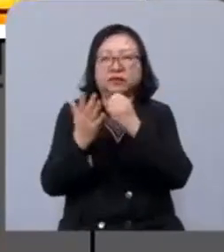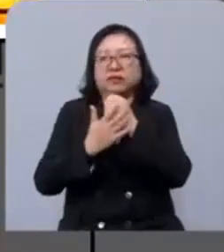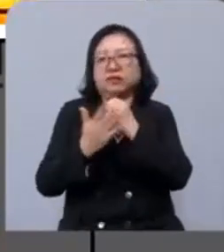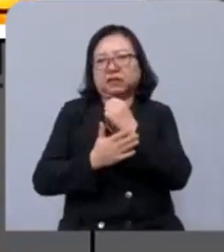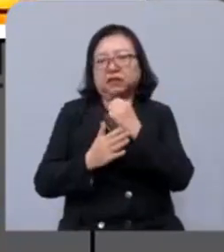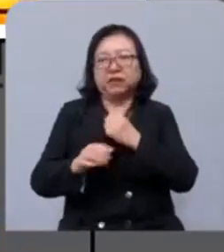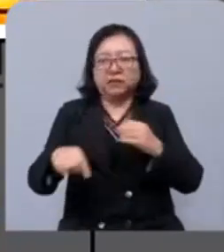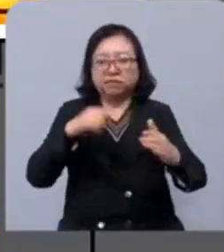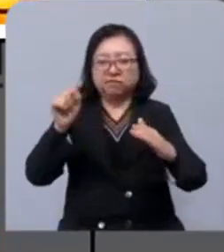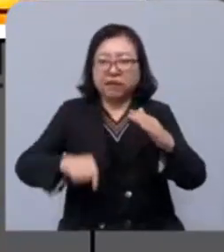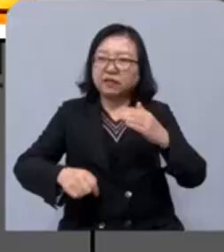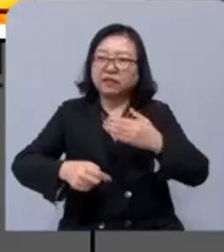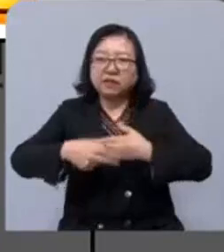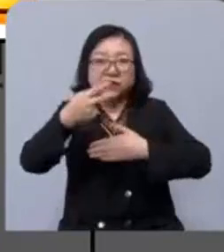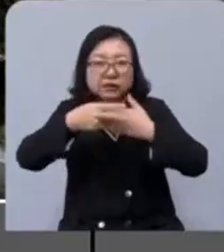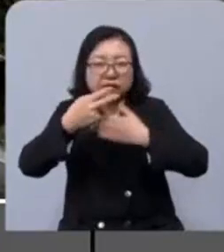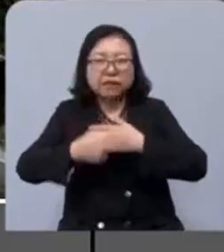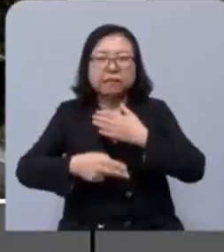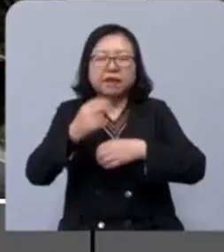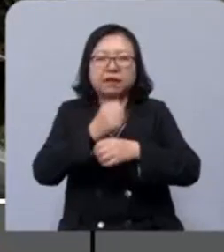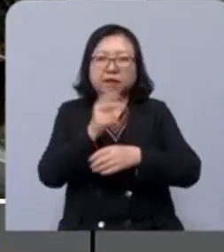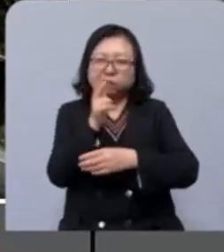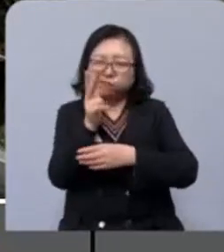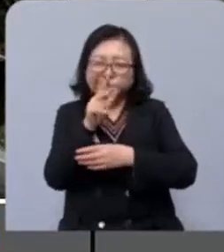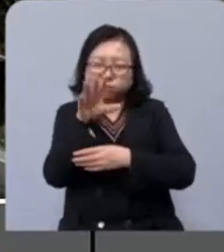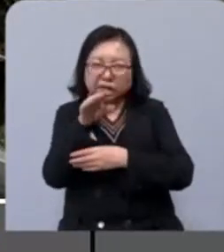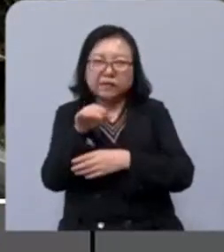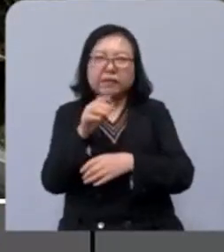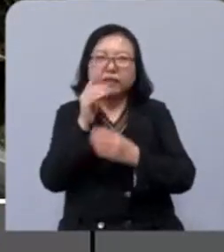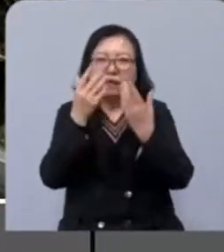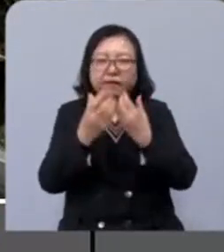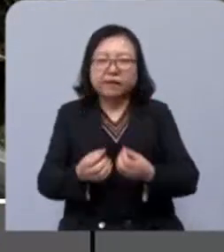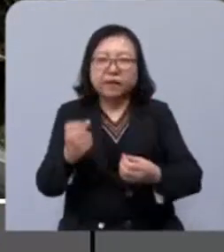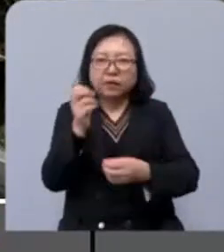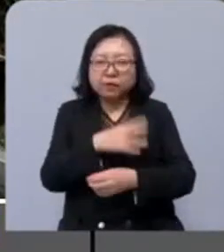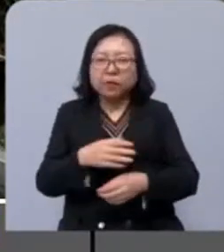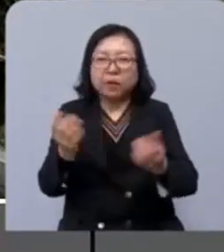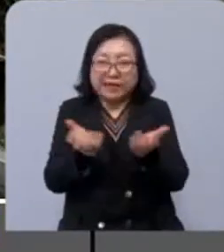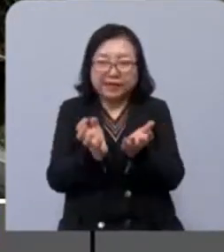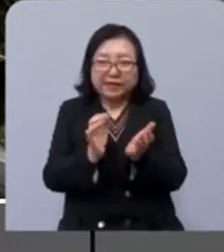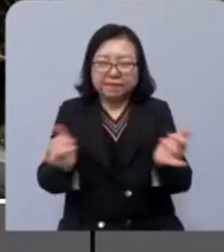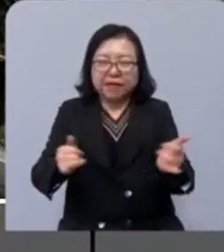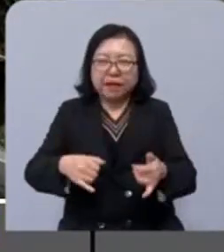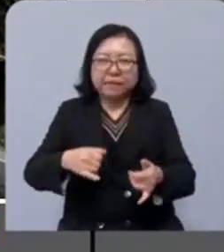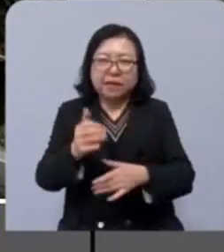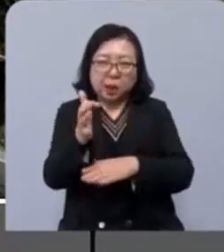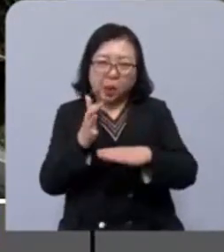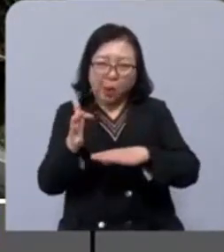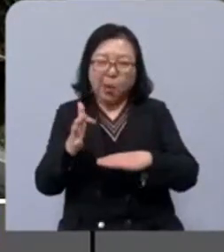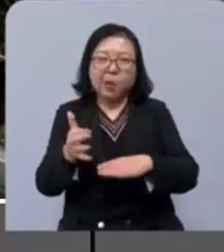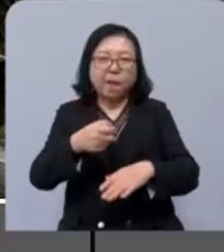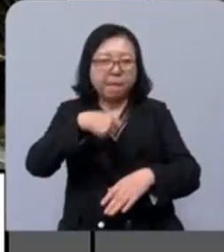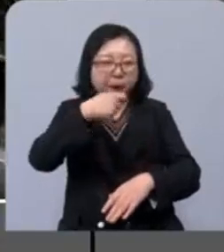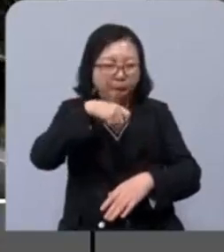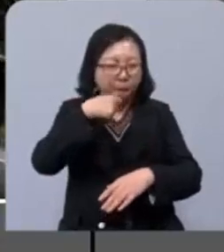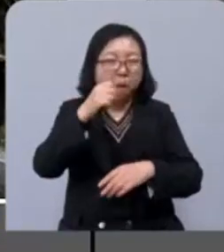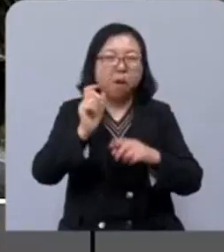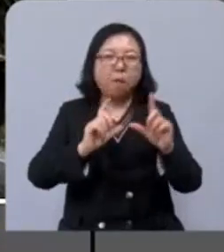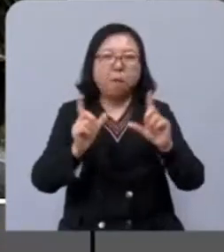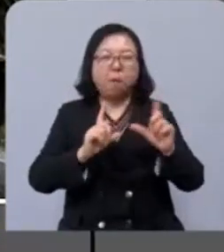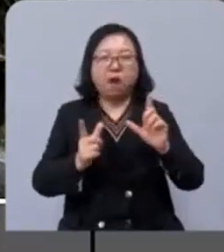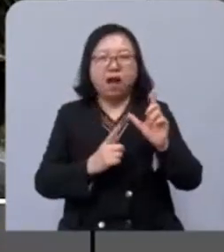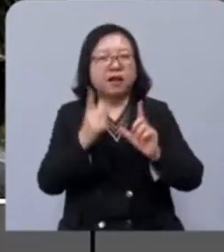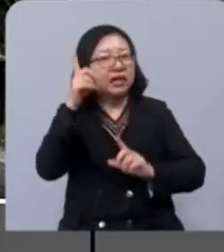드라마를 촬영했다는 내용과 제작진들이 푸드트럭에서 음식을 먹는 모습을 개시했습니다 청남대 직원이